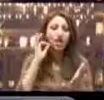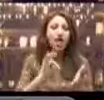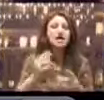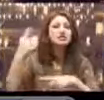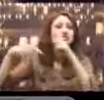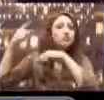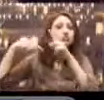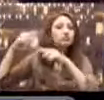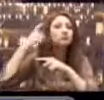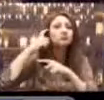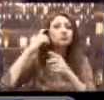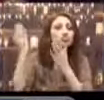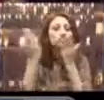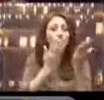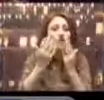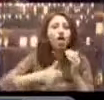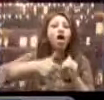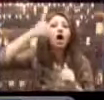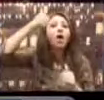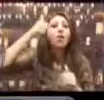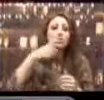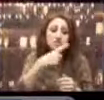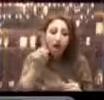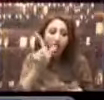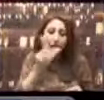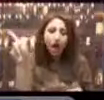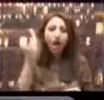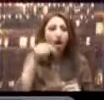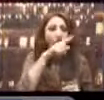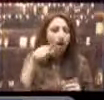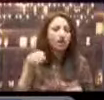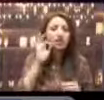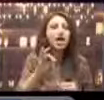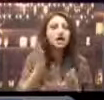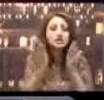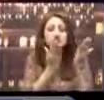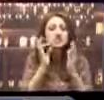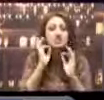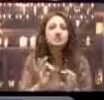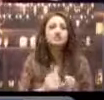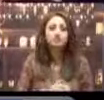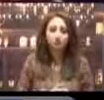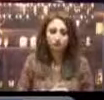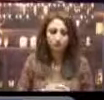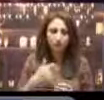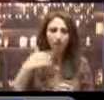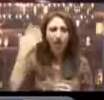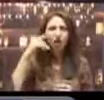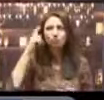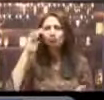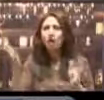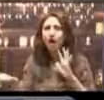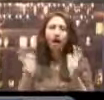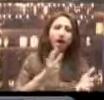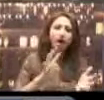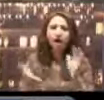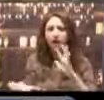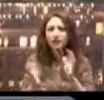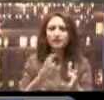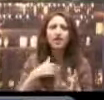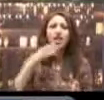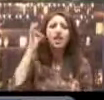وحسيت ان انا ما ينفعش اعيش من غير مرجع يعني يعني يعني. وجات لي فتره تخبط كده في الفتره دي، ان انا